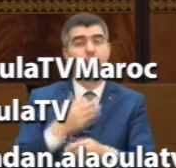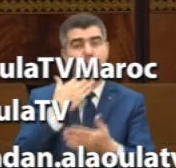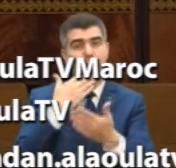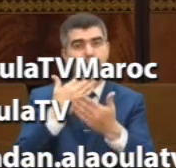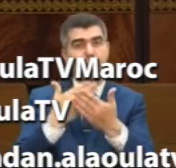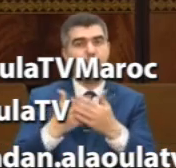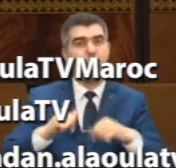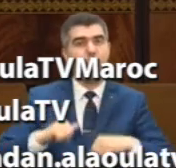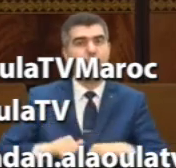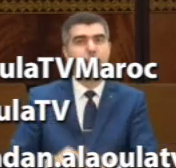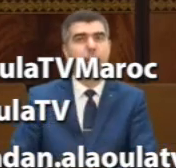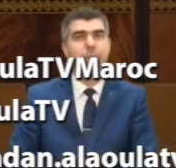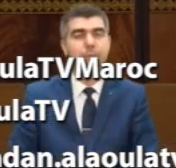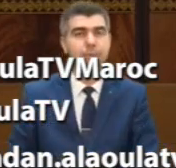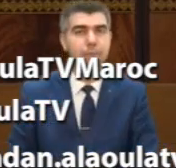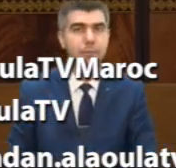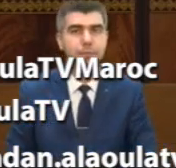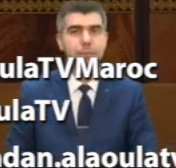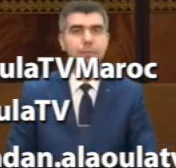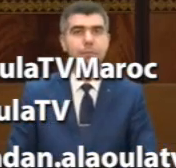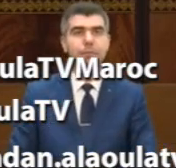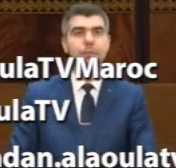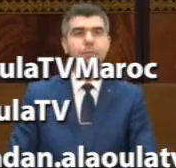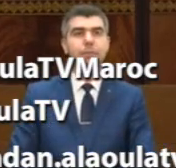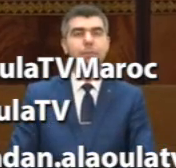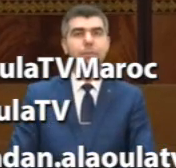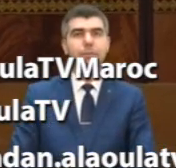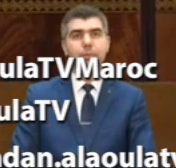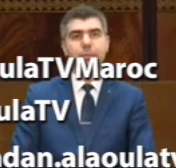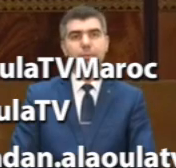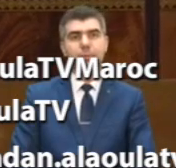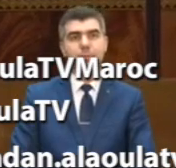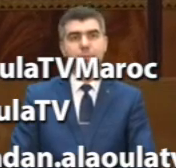شكرا. تفضلي السيده النائبه التعقيب.